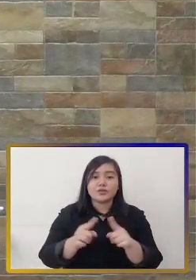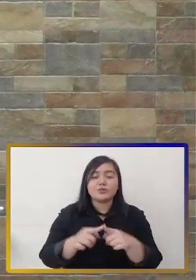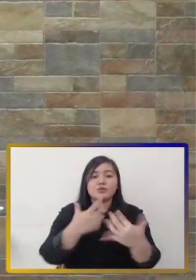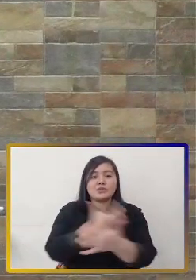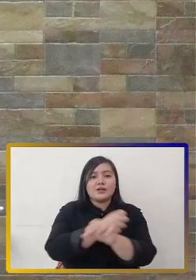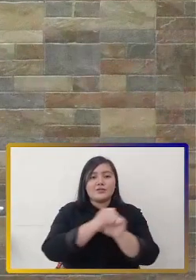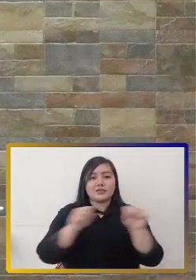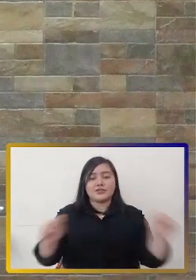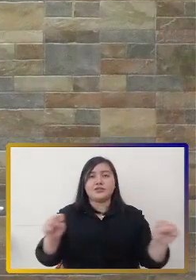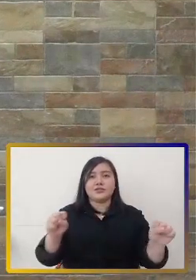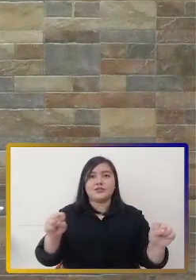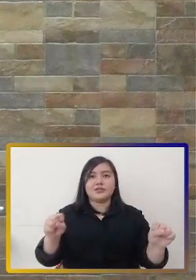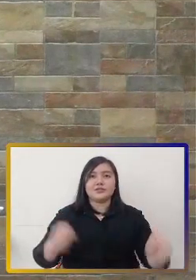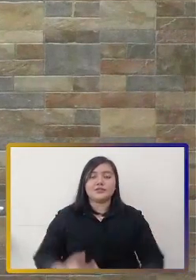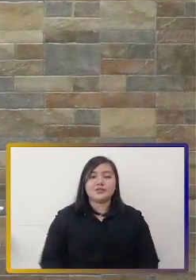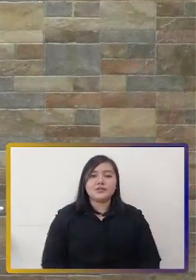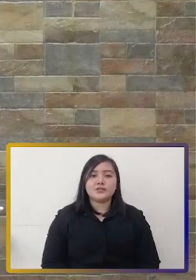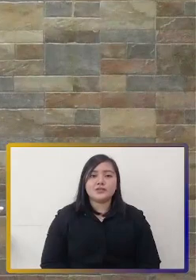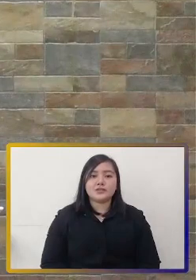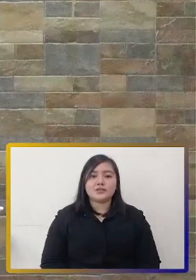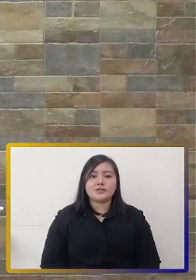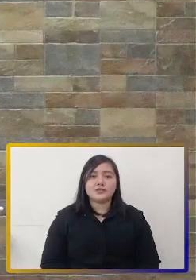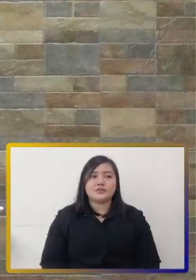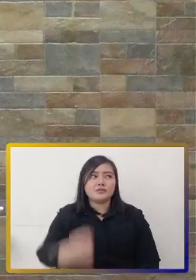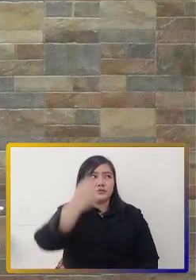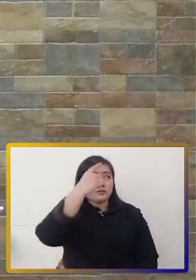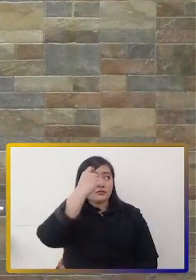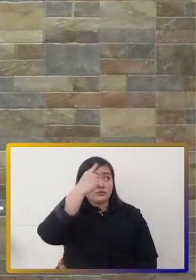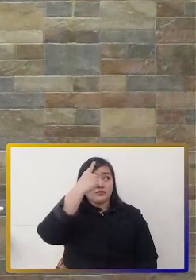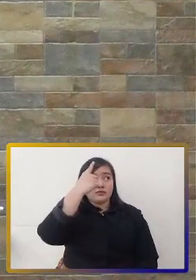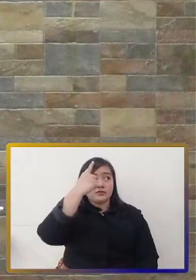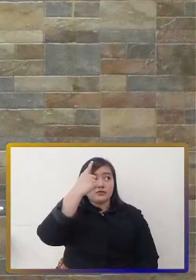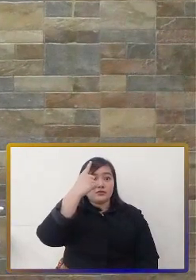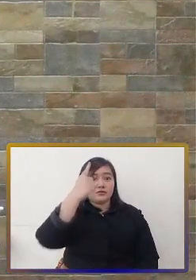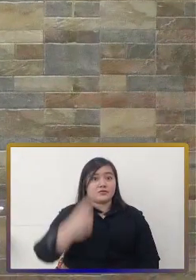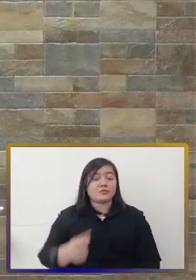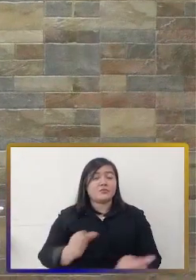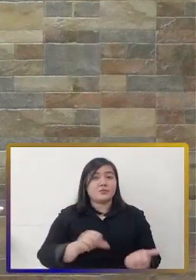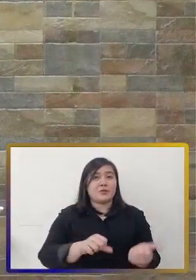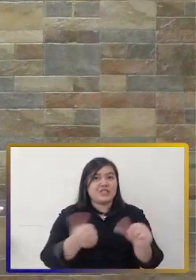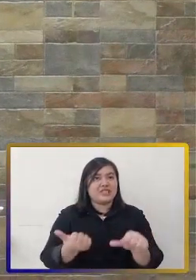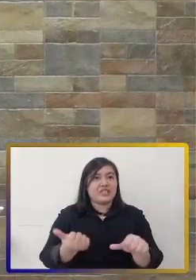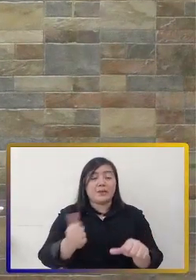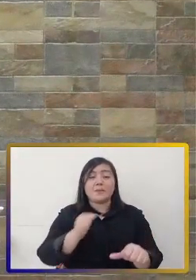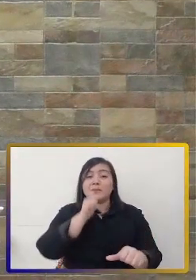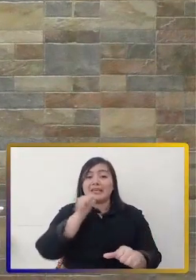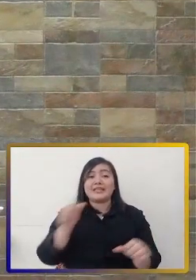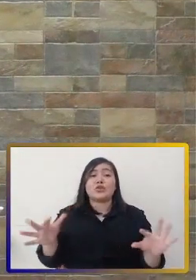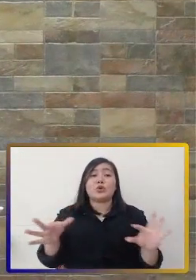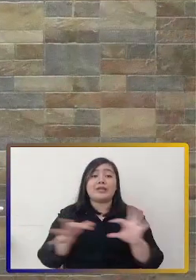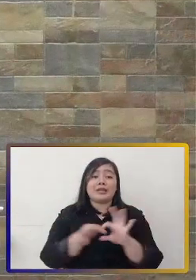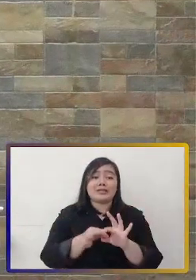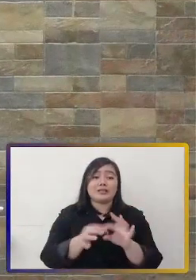Salvation. Are you following? Amen. You see? So may ita niyo po, andyan si Clement, alright? Andyan po